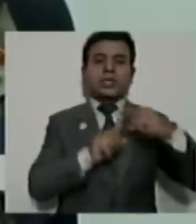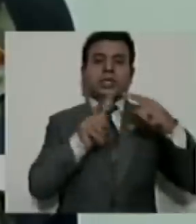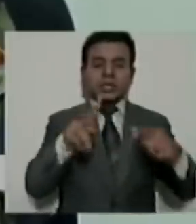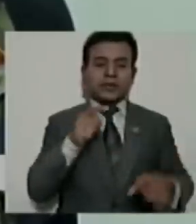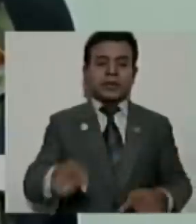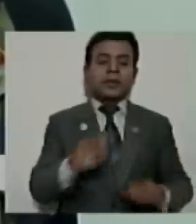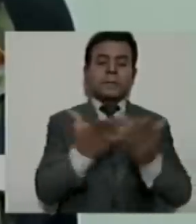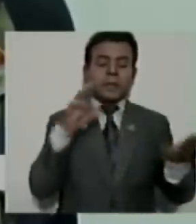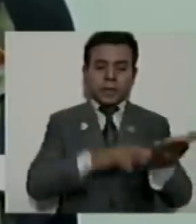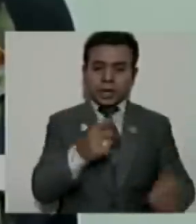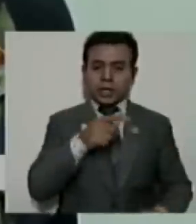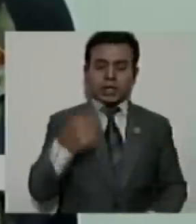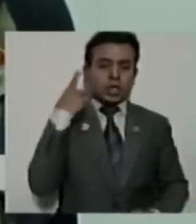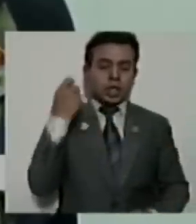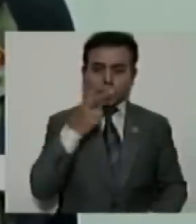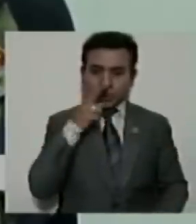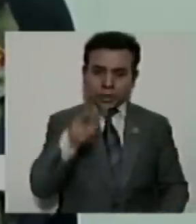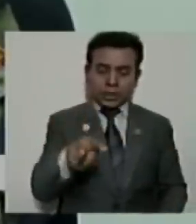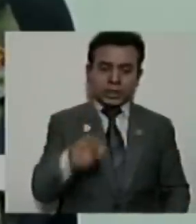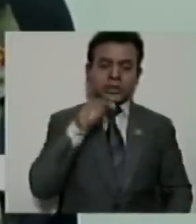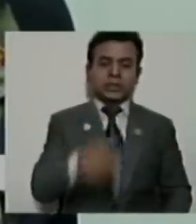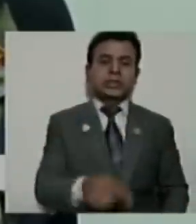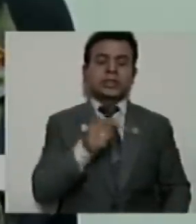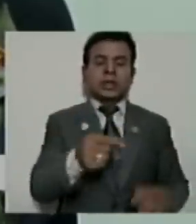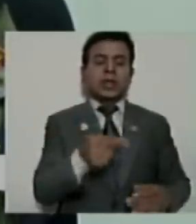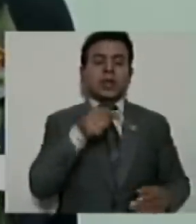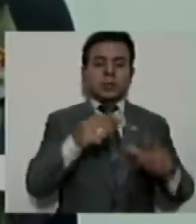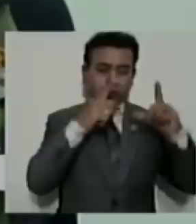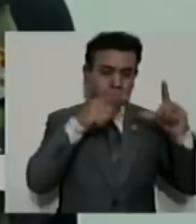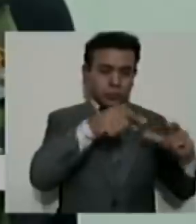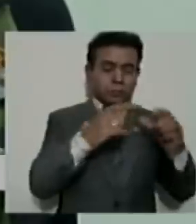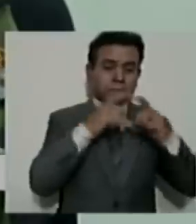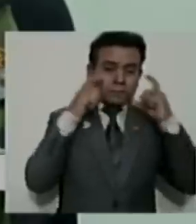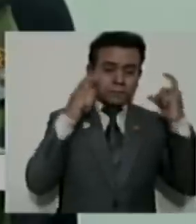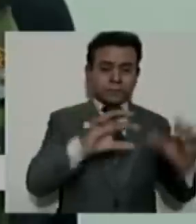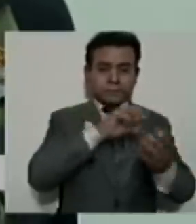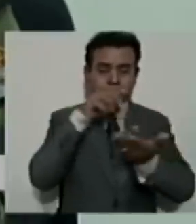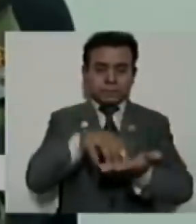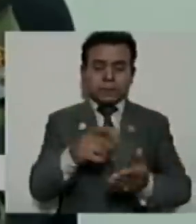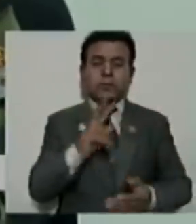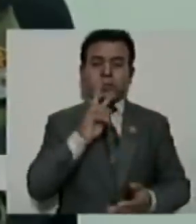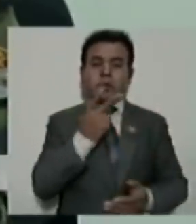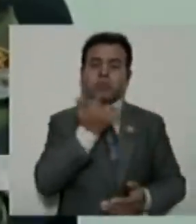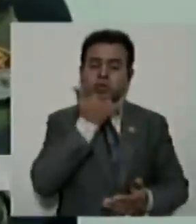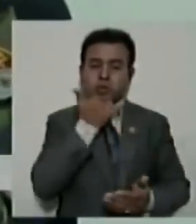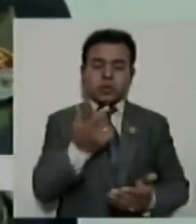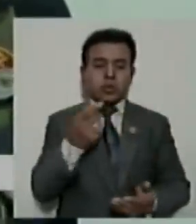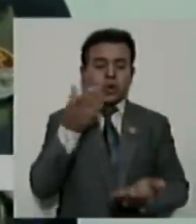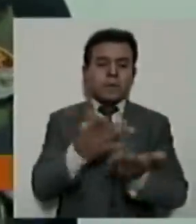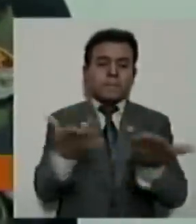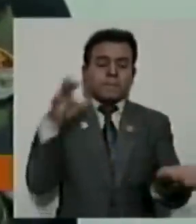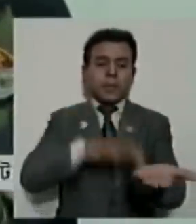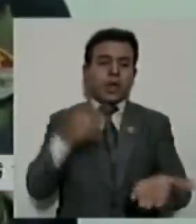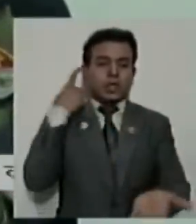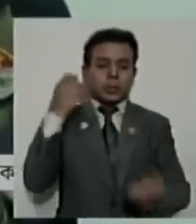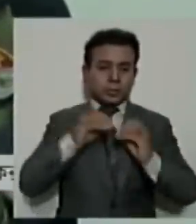বিভিন্ন প্রতিষ্ঠান সেগুলো দান করছেন, পাতলা ভিনাইল গ্লোভস, হ্যাঁ, এই ধরনের বিষয়গুলো, যেটা আমরা